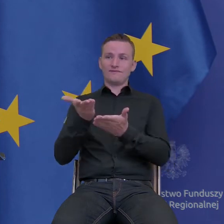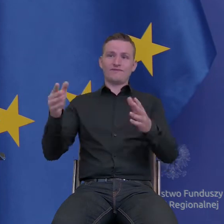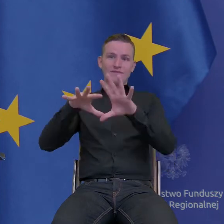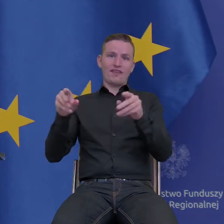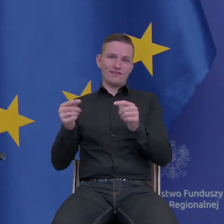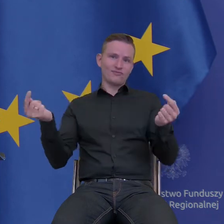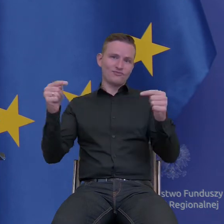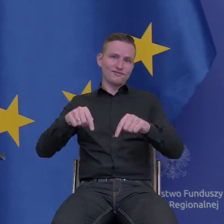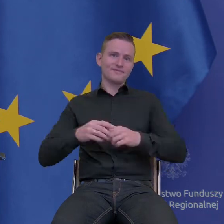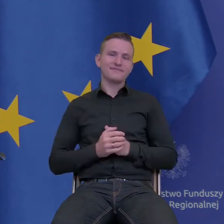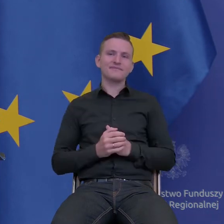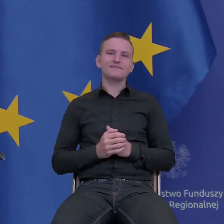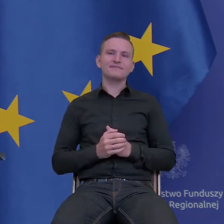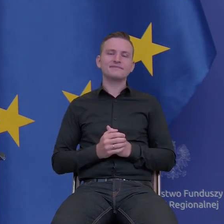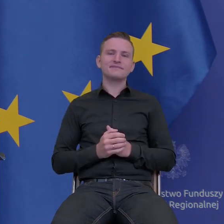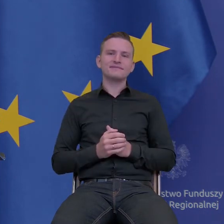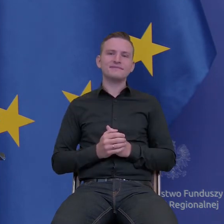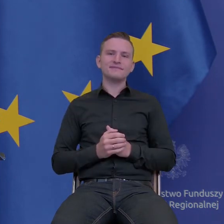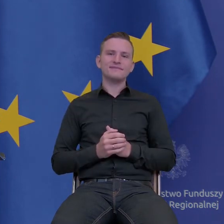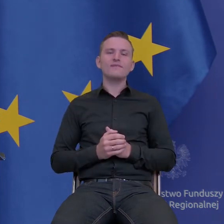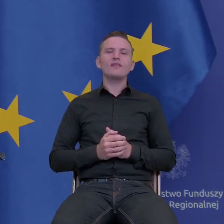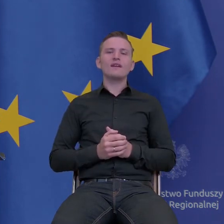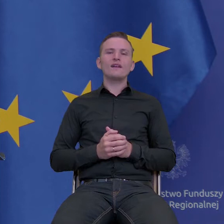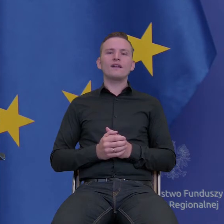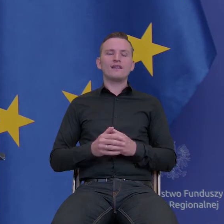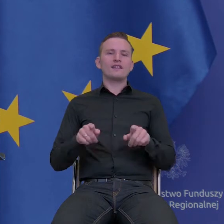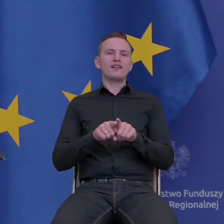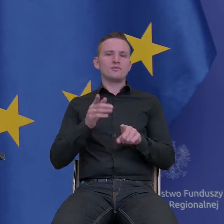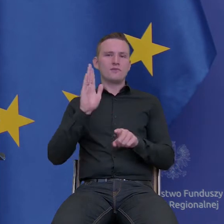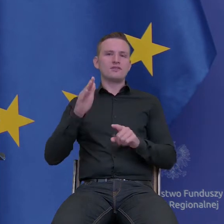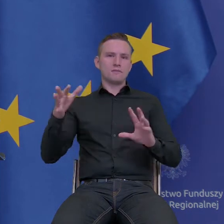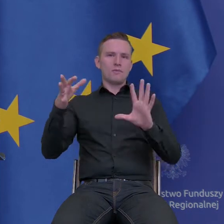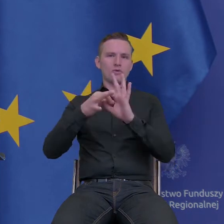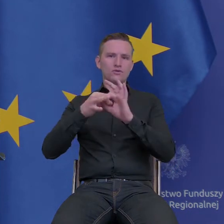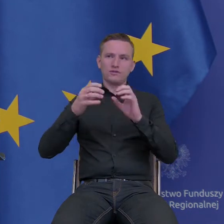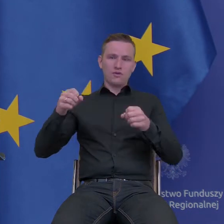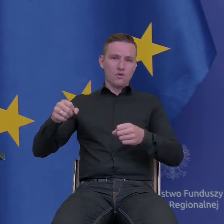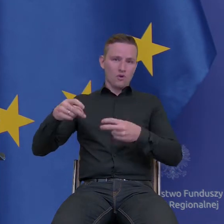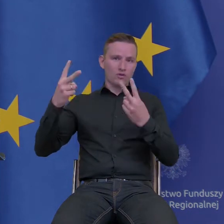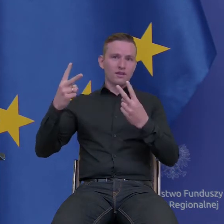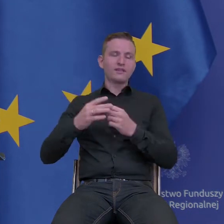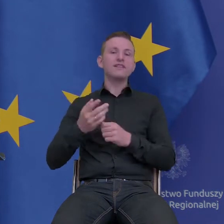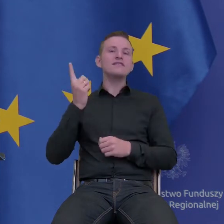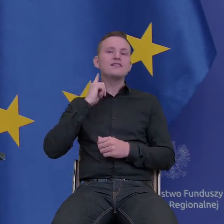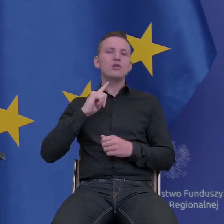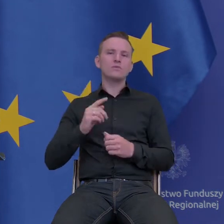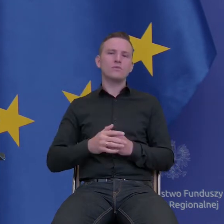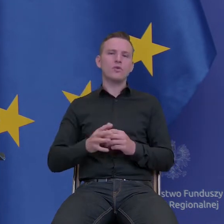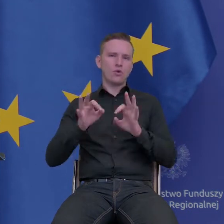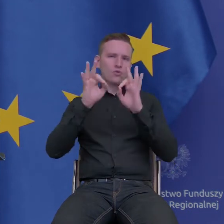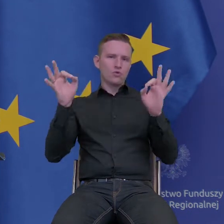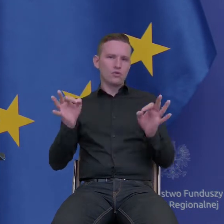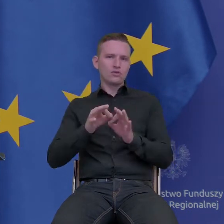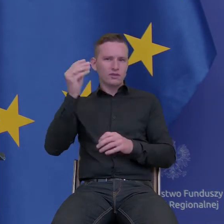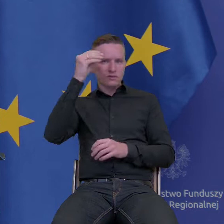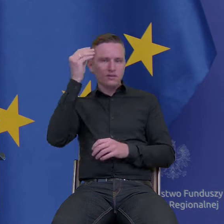Szczecinie. Moi drodzy, zapraszam teraz panią Małgorzatę Jarosińską-Jedynak, sekretarz stanu w Ministerstwie Funduszy i